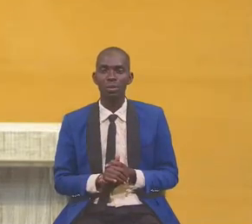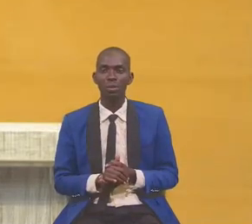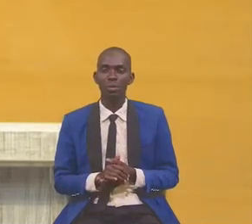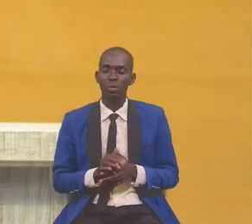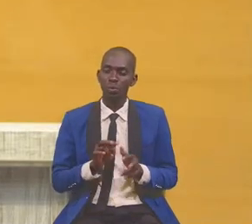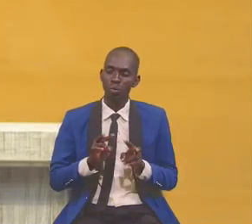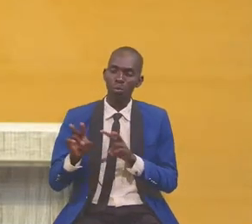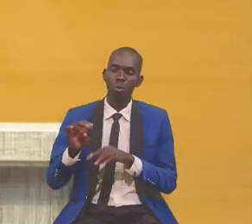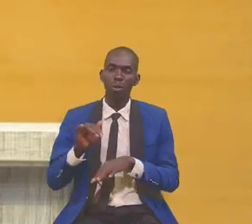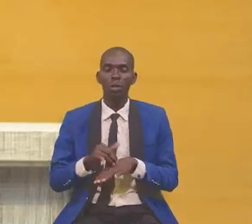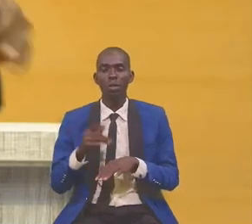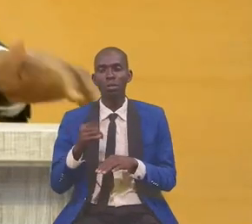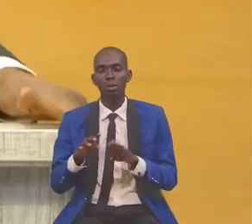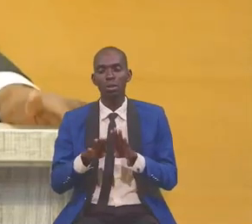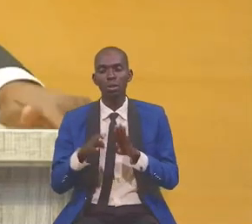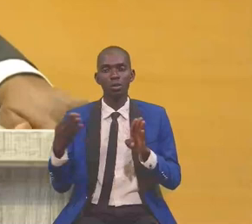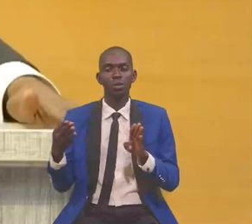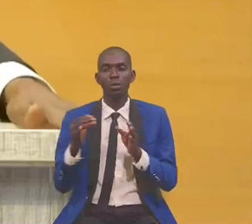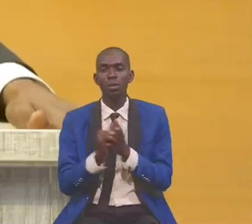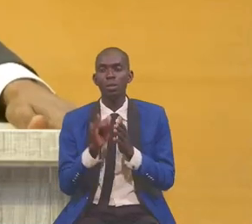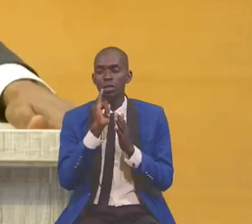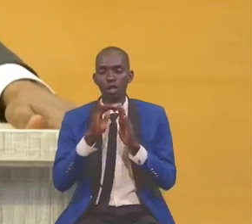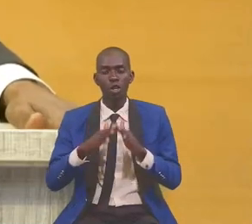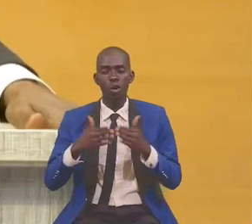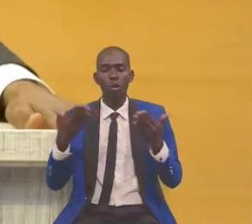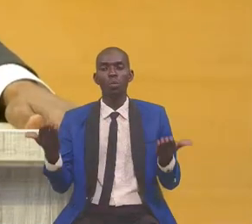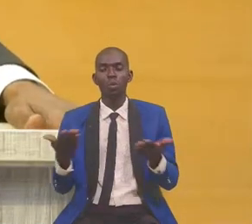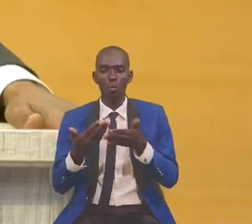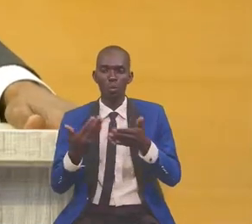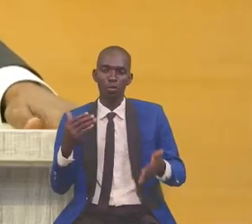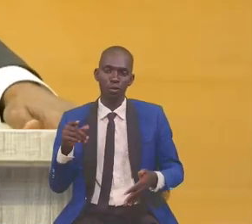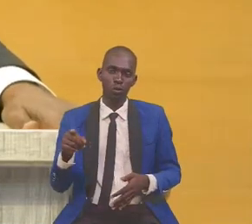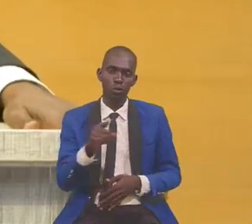Regarde la porte ouverte devant toi.